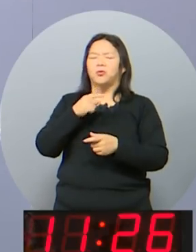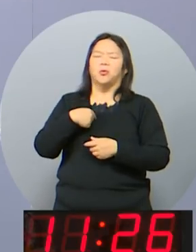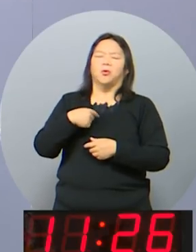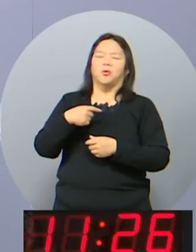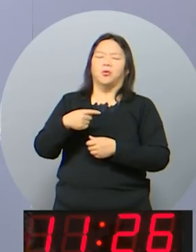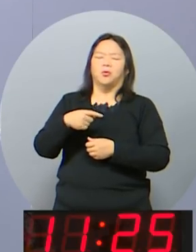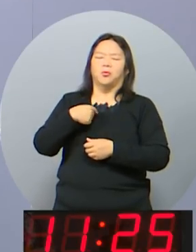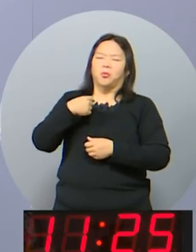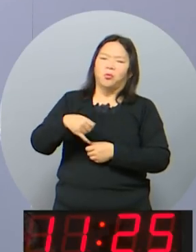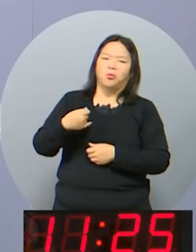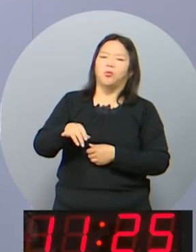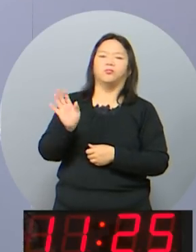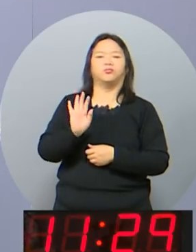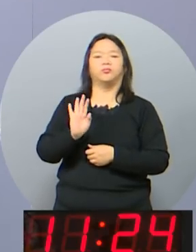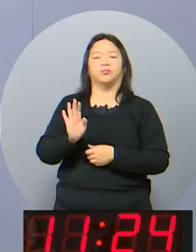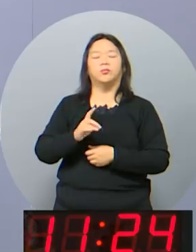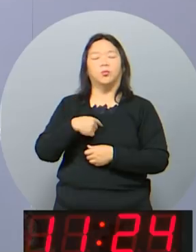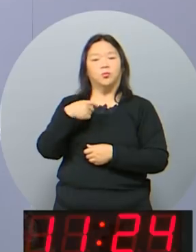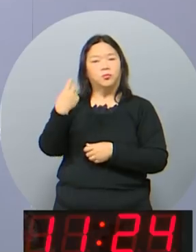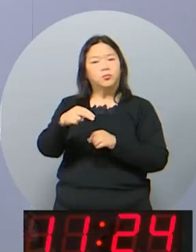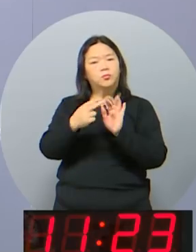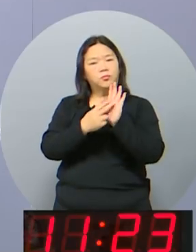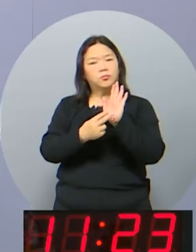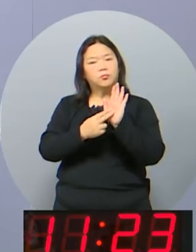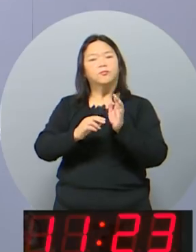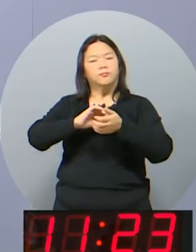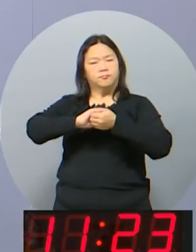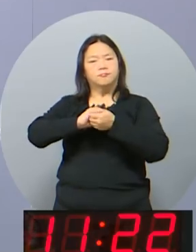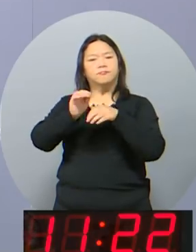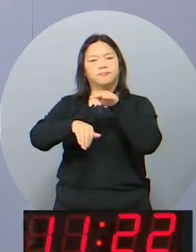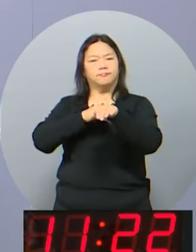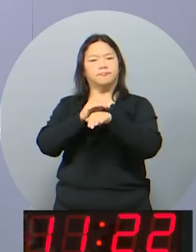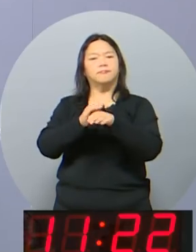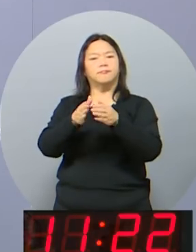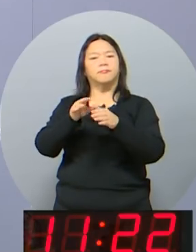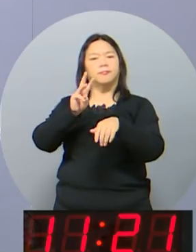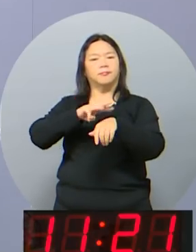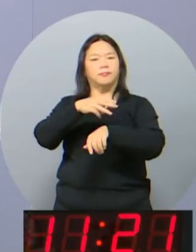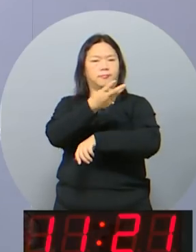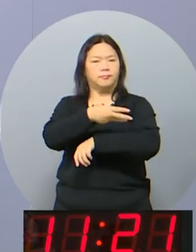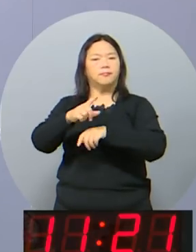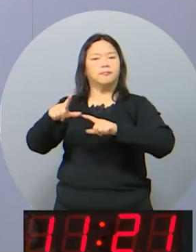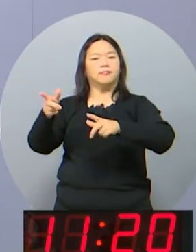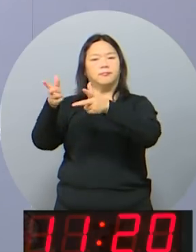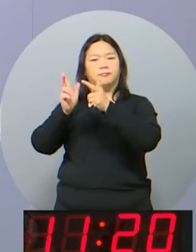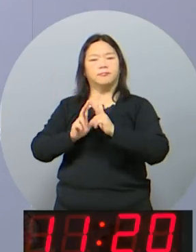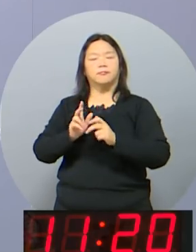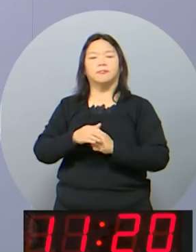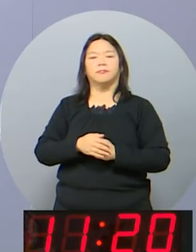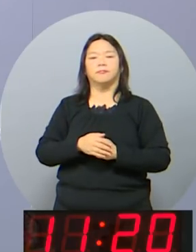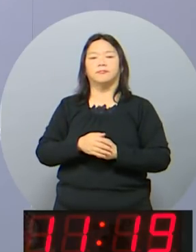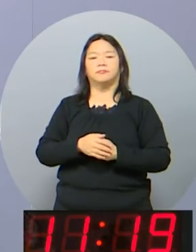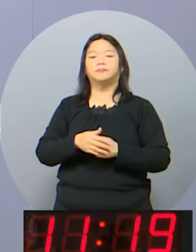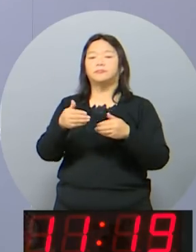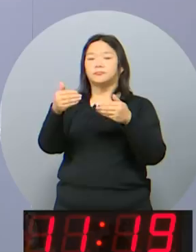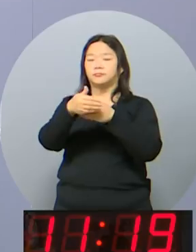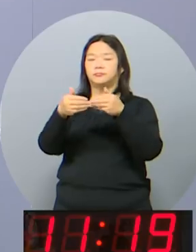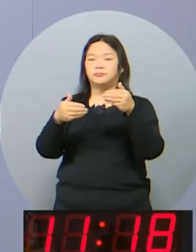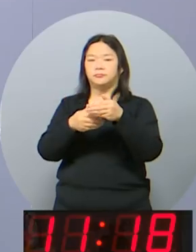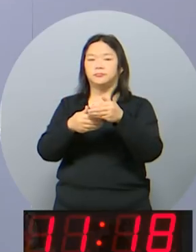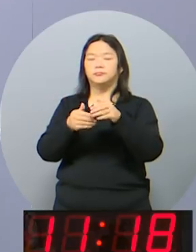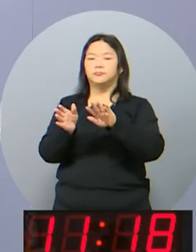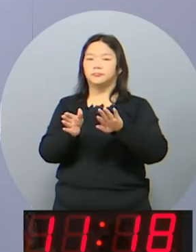水。我再次的强调，一定要把它完成淡江大桥。交通方面还有我们